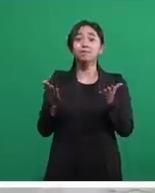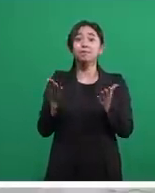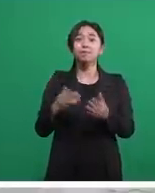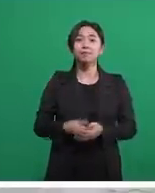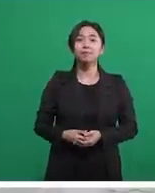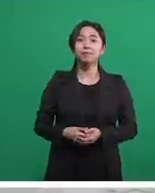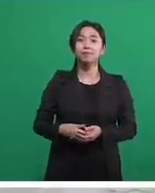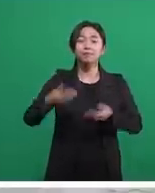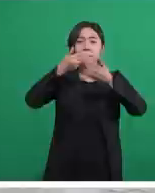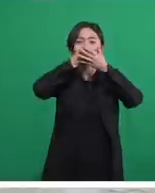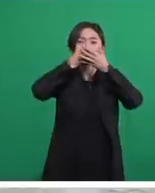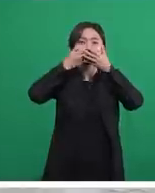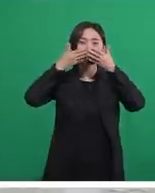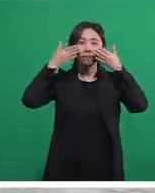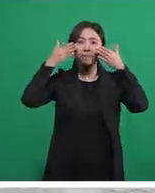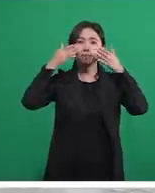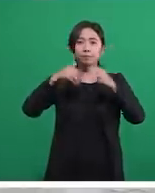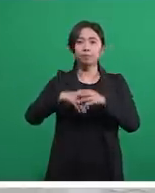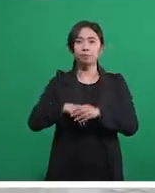Masker.